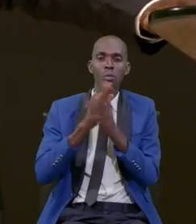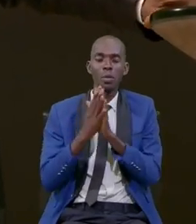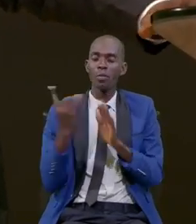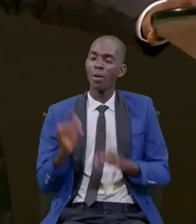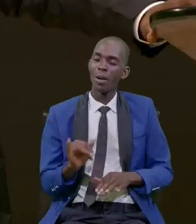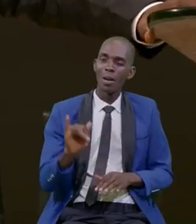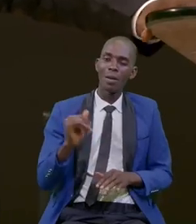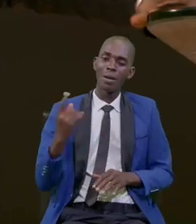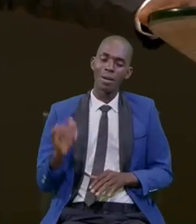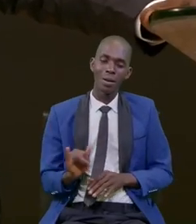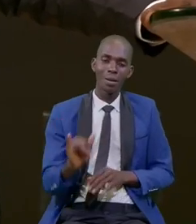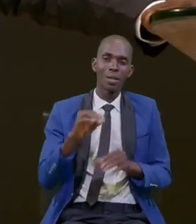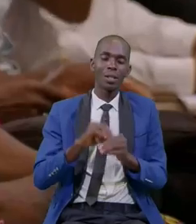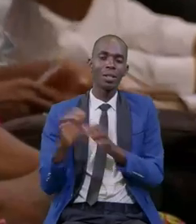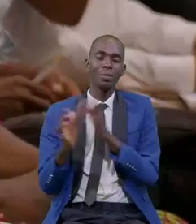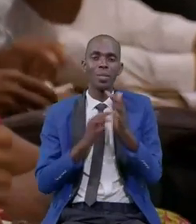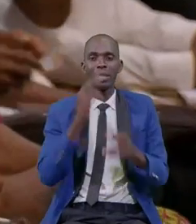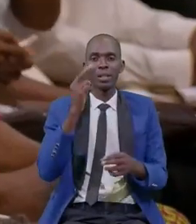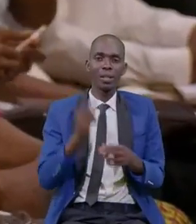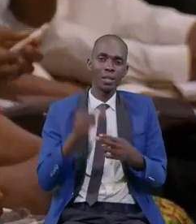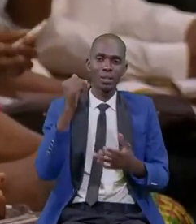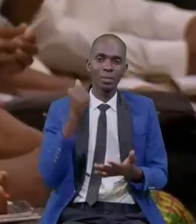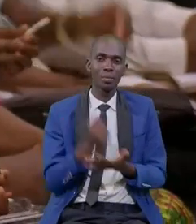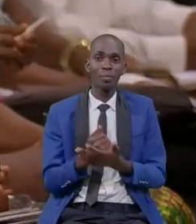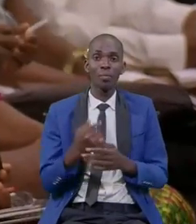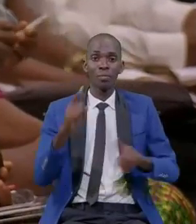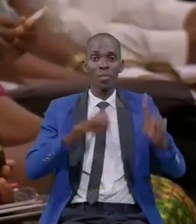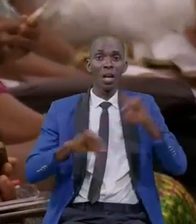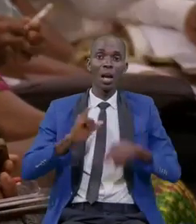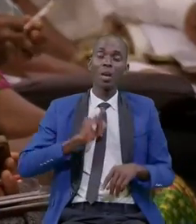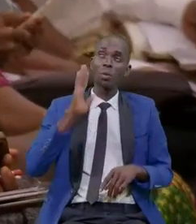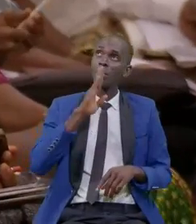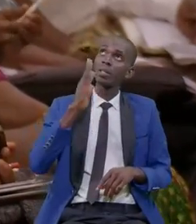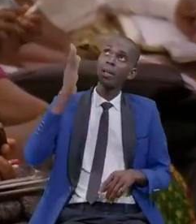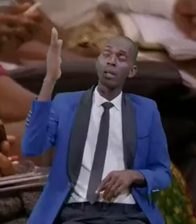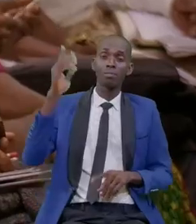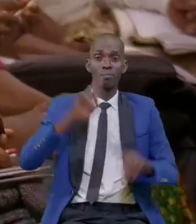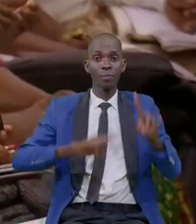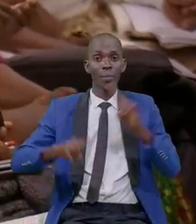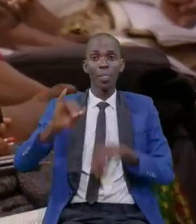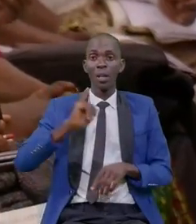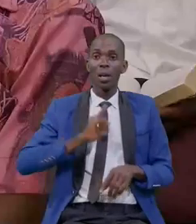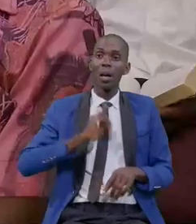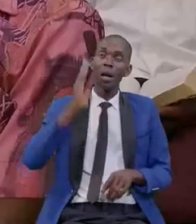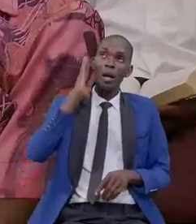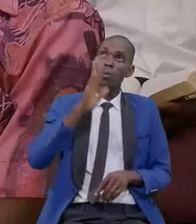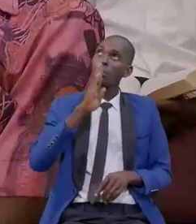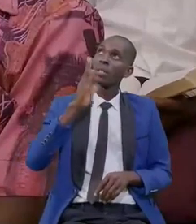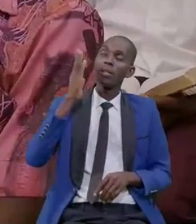au ciel au nom de Jésus. Je serai là. Hein? Je serai là.